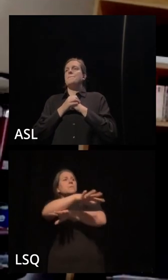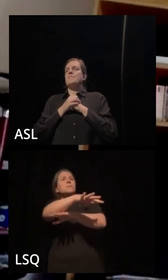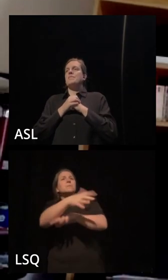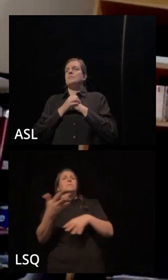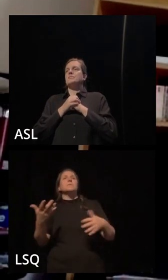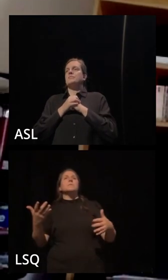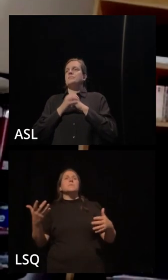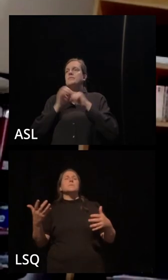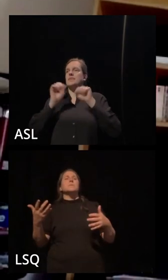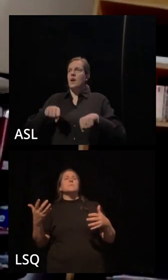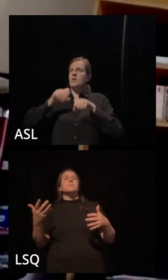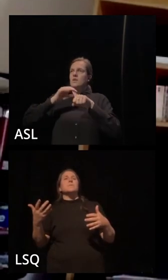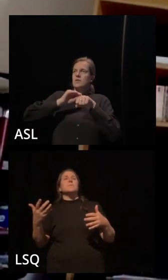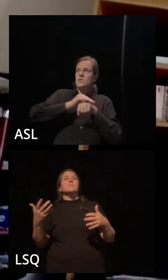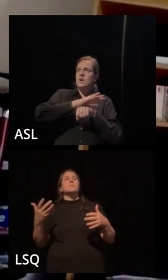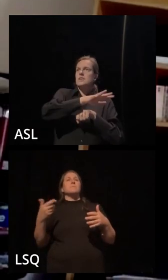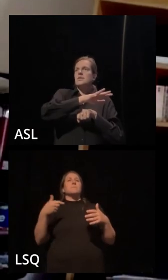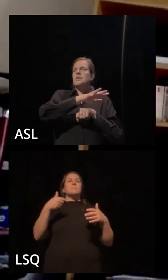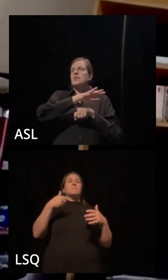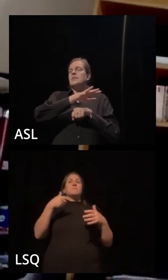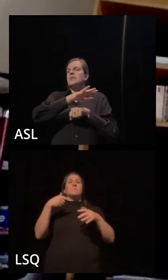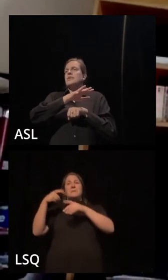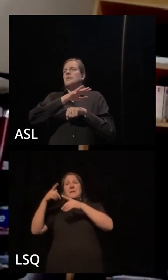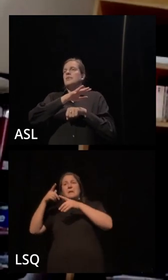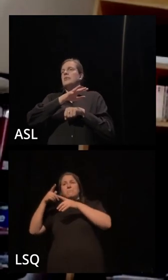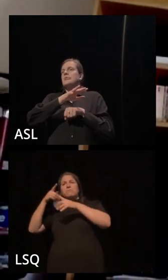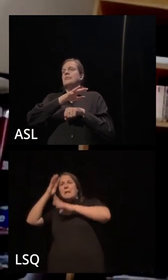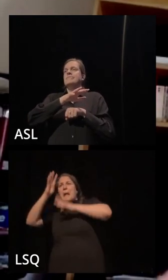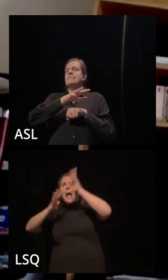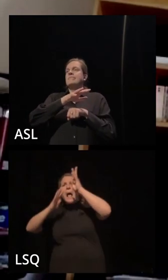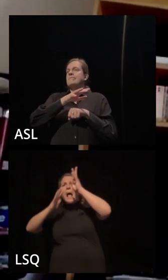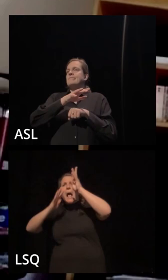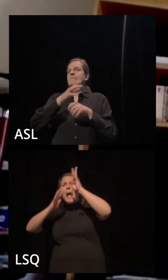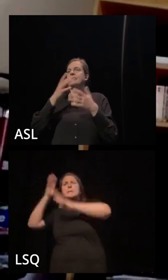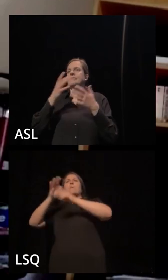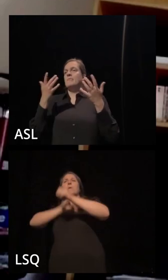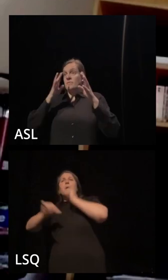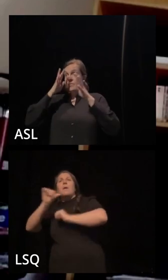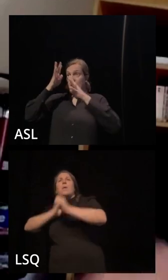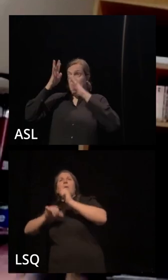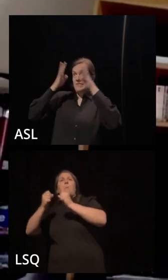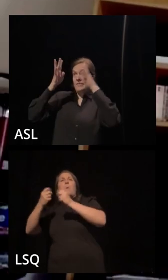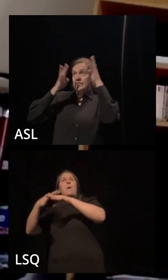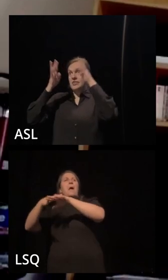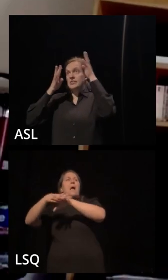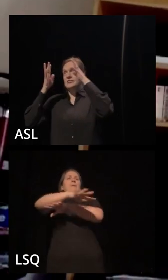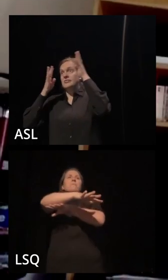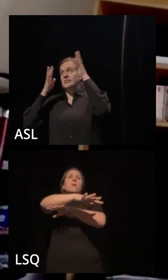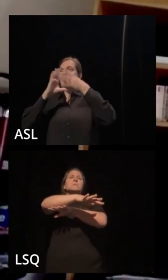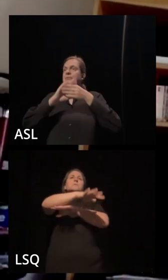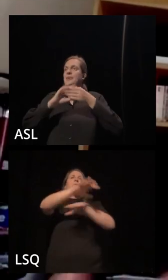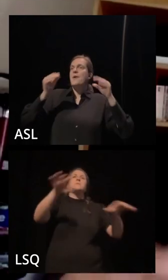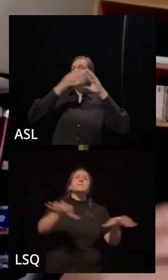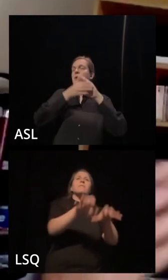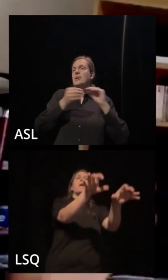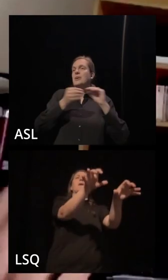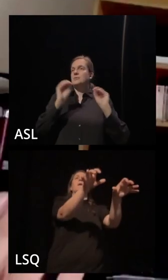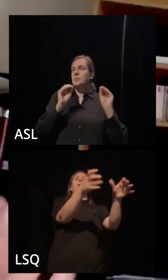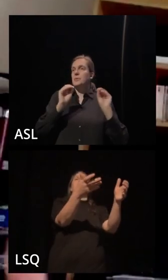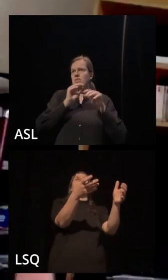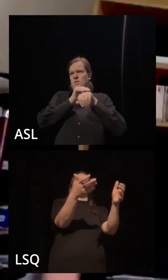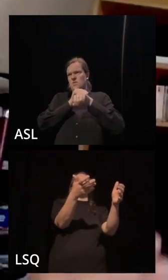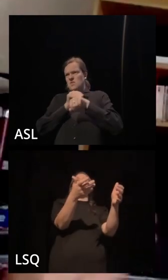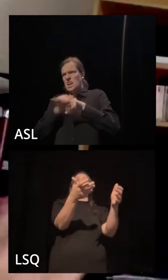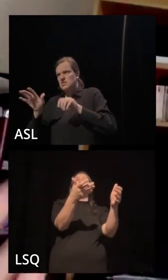que ces récits, ces créations puissent agir sur le réel par voie de sensibilisation, mais